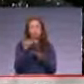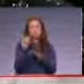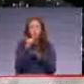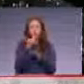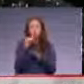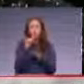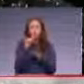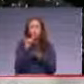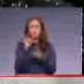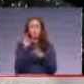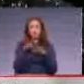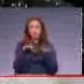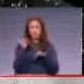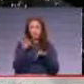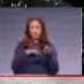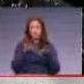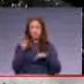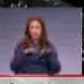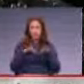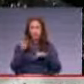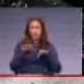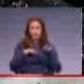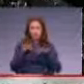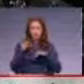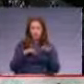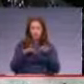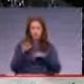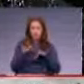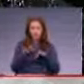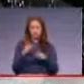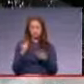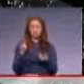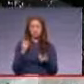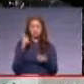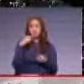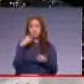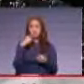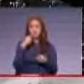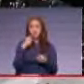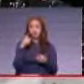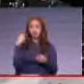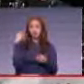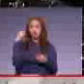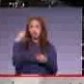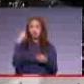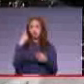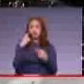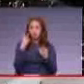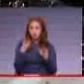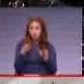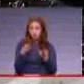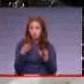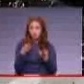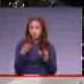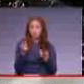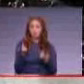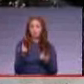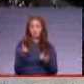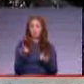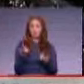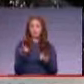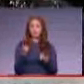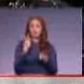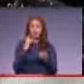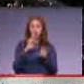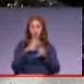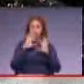الحاجات الاحداث بتاعت الموضوع بتاعت البوابة التانية، معرفش بالظبط هو اتعرض مش